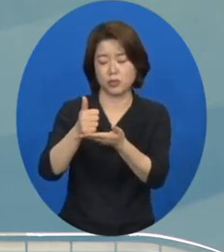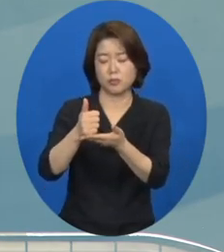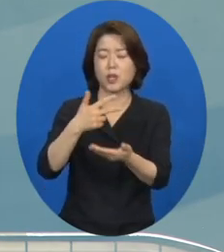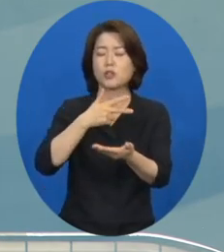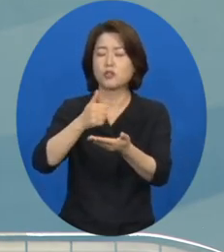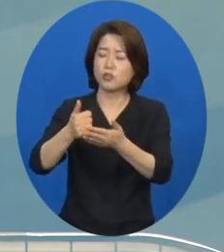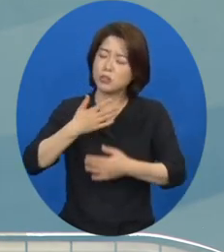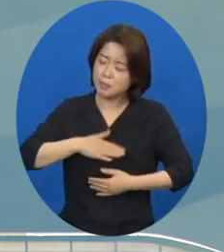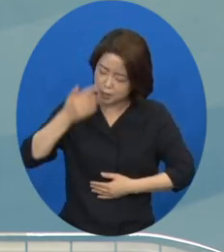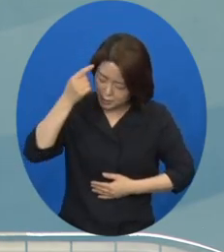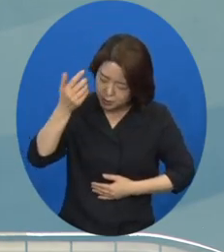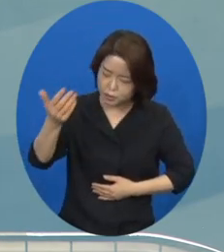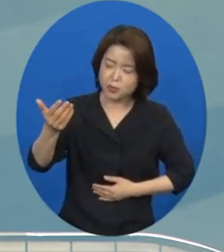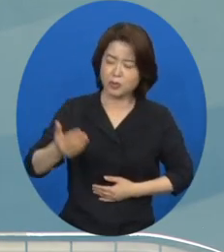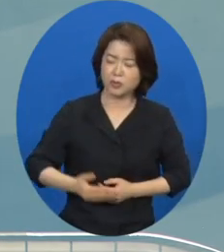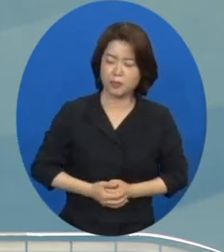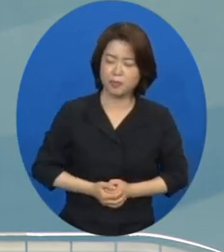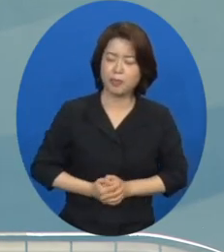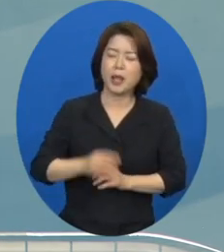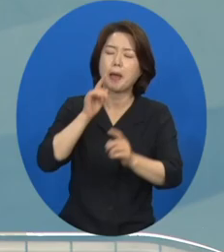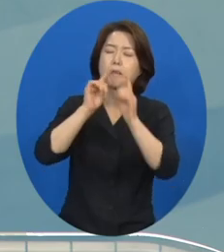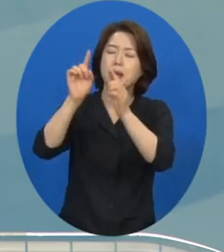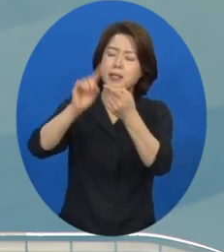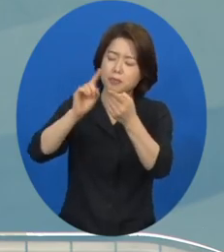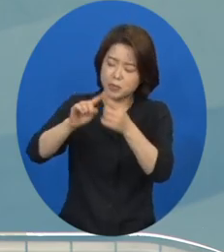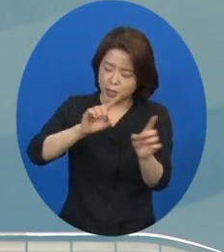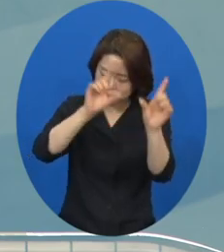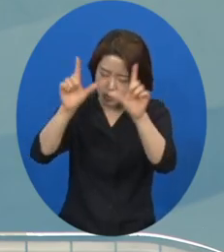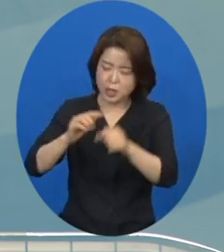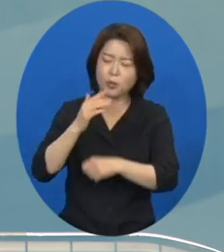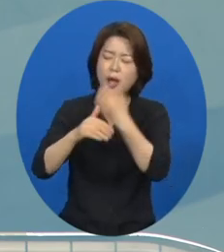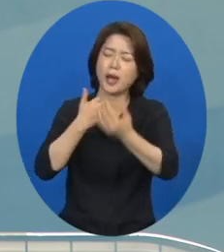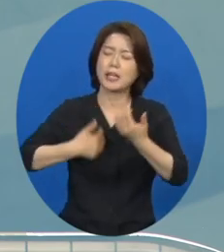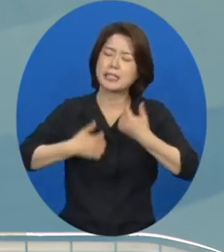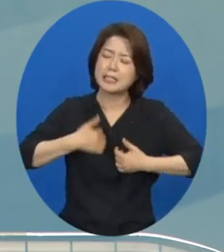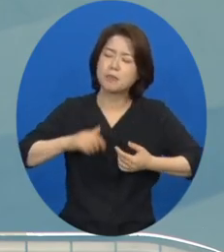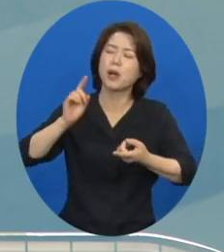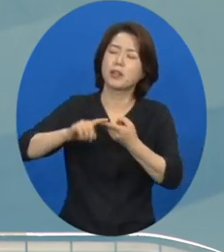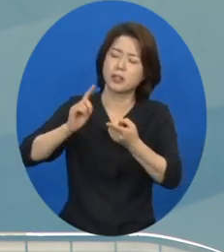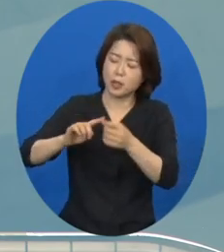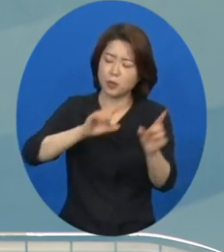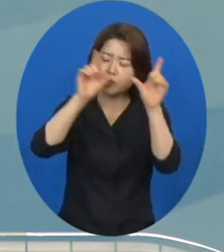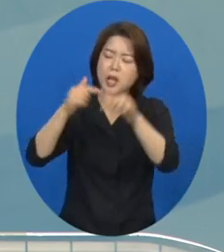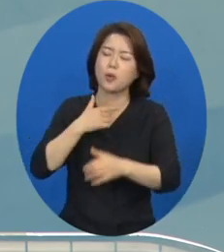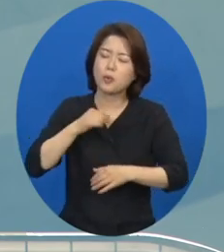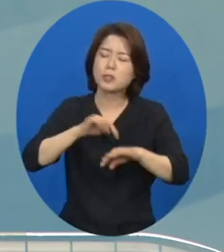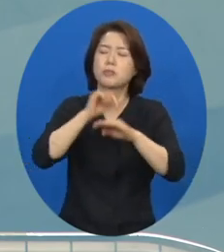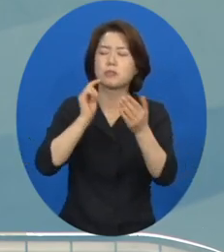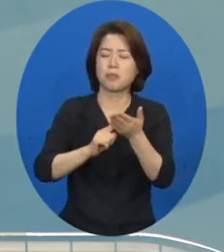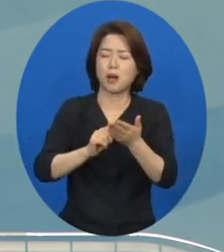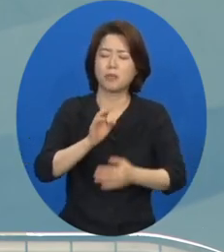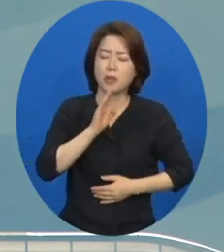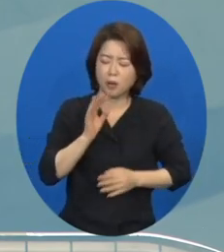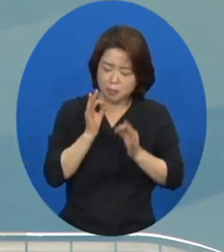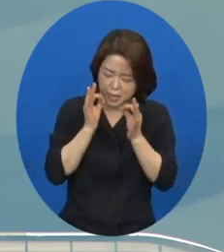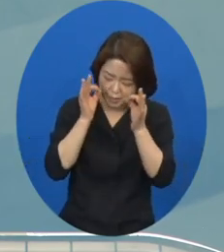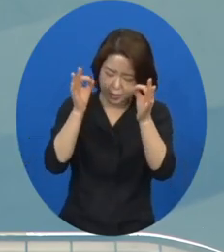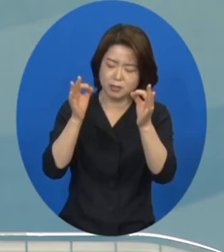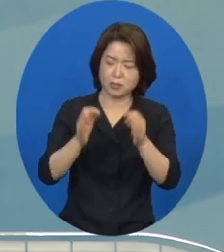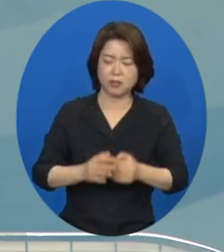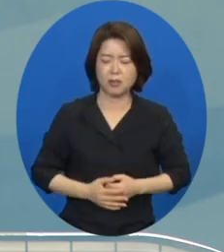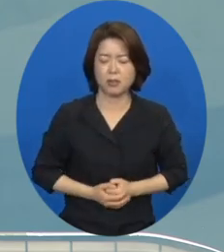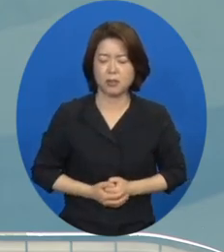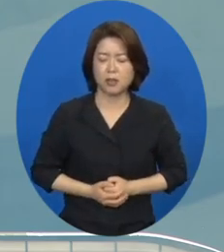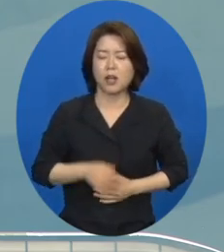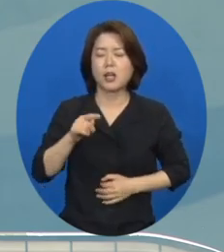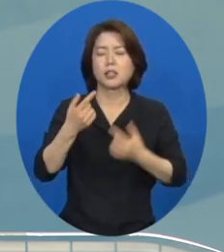아시지 않습니까? 말씀대로 살고 하나님 기뻐하는 삶 살고 싶은 마음은 너무나 간절한데